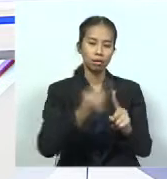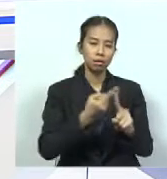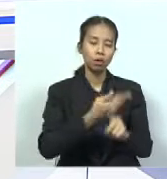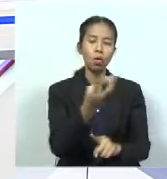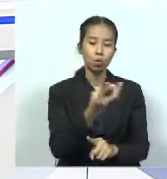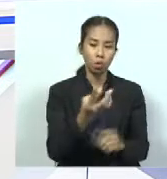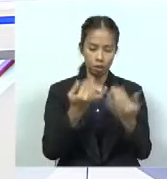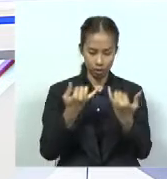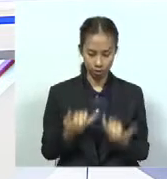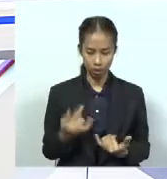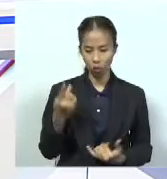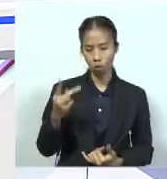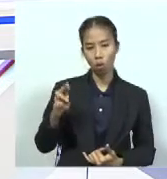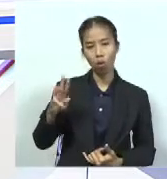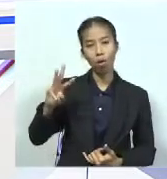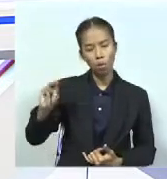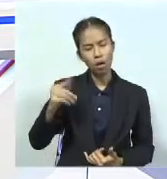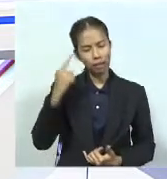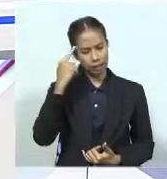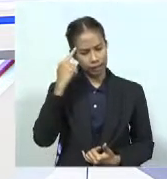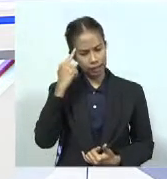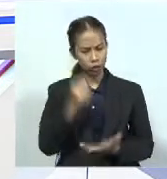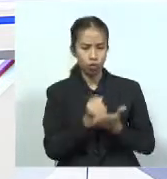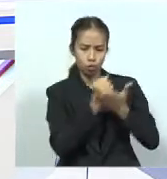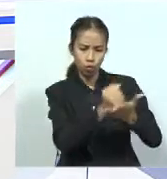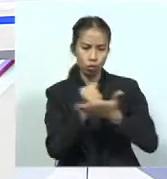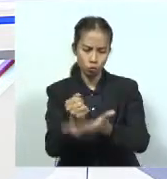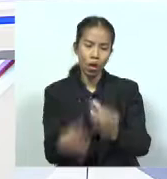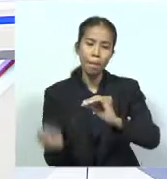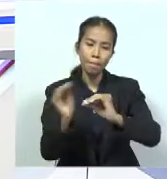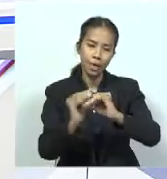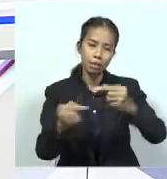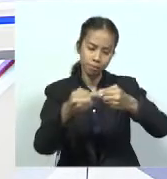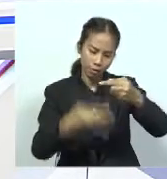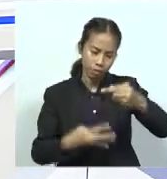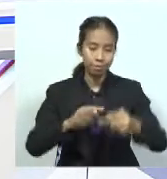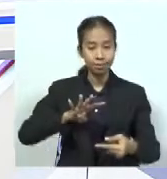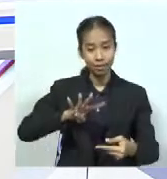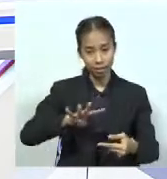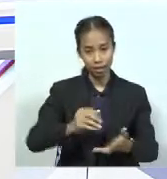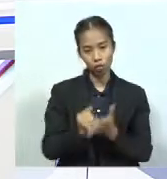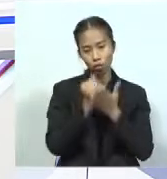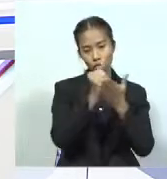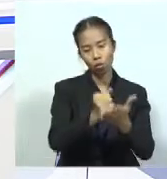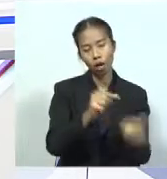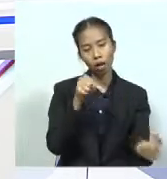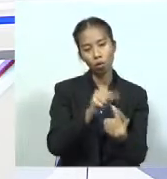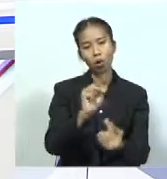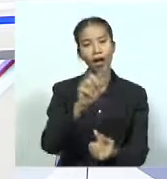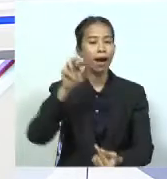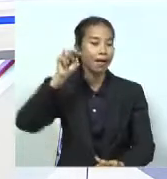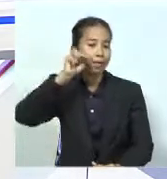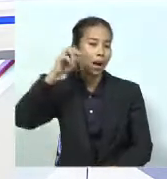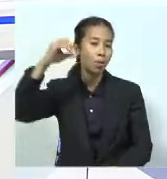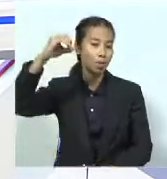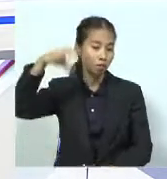นตรีมีมติเห็นชอบมาตรการช่วยเหลือเพิ่มเติมถึง4มาตรการด้วยกันนะคะช่วยเหลือทั้งเรื่องของค่าน้ำค่าไฟค่